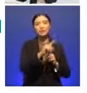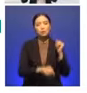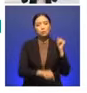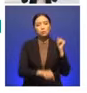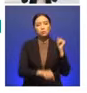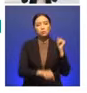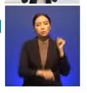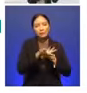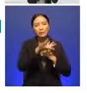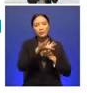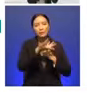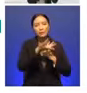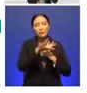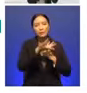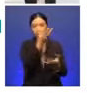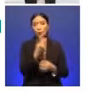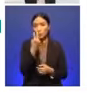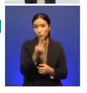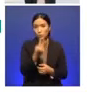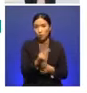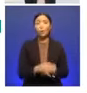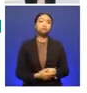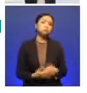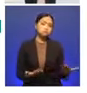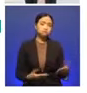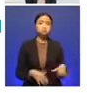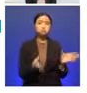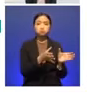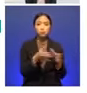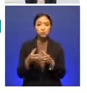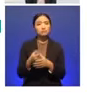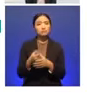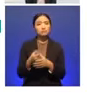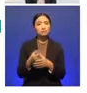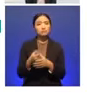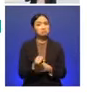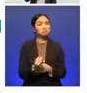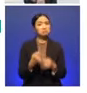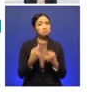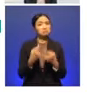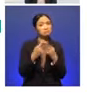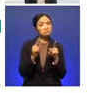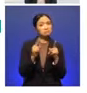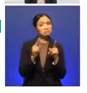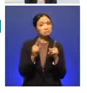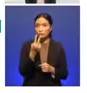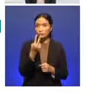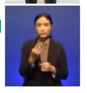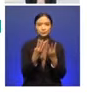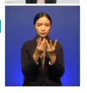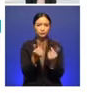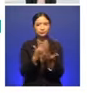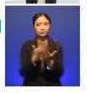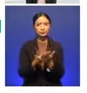ยที่สุดแล้วเราลองดูซิว่า10กลุ่มนี้มีความแตกต่างกันอย่างไรบ้างนะครับขออนุญาตภาพต่อไปภาพแรกนี่จะเป็นตัวเลขรายได้